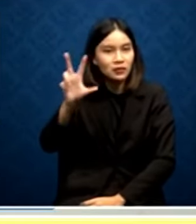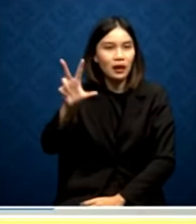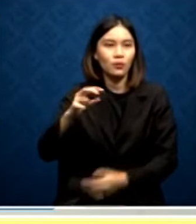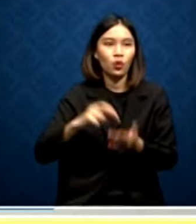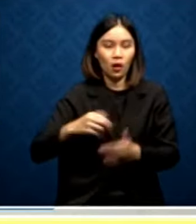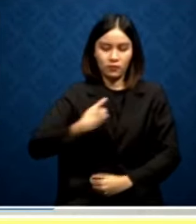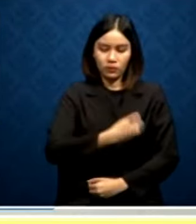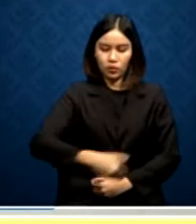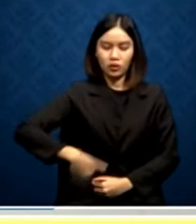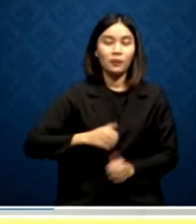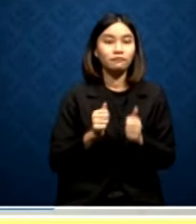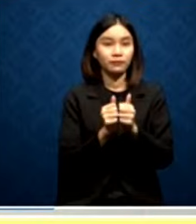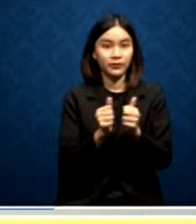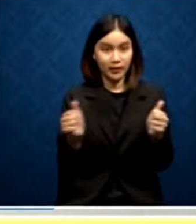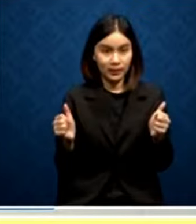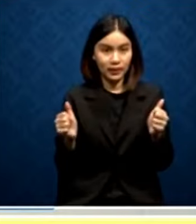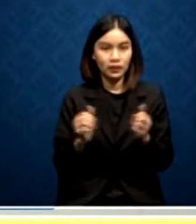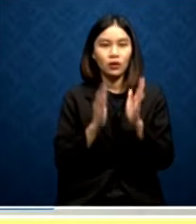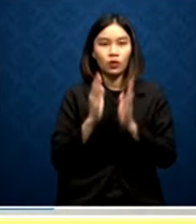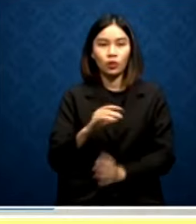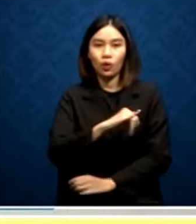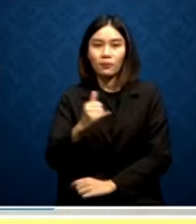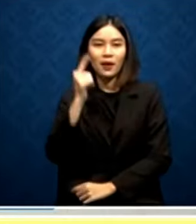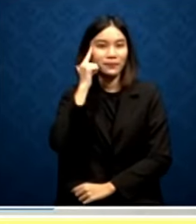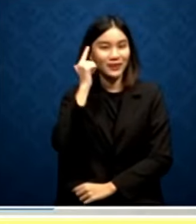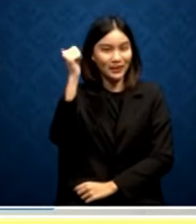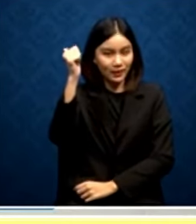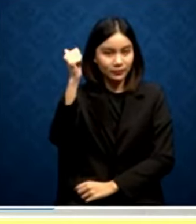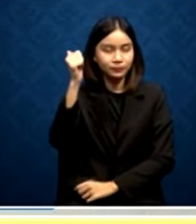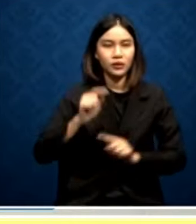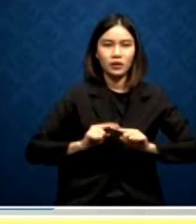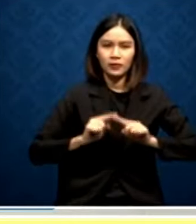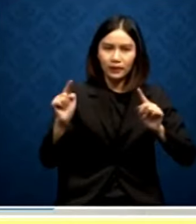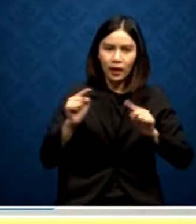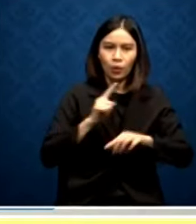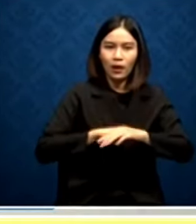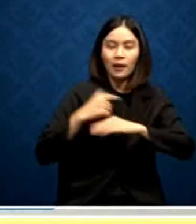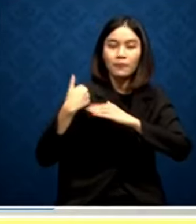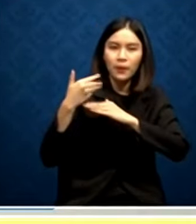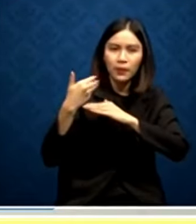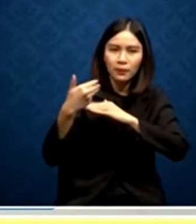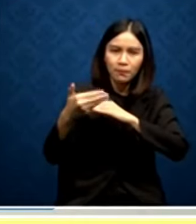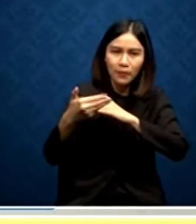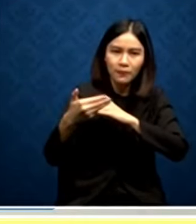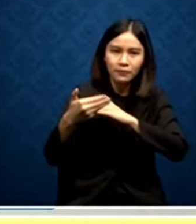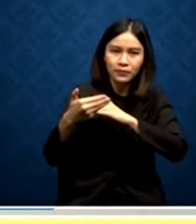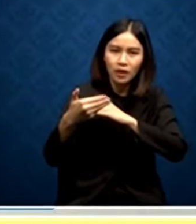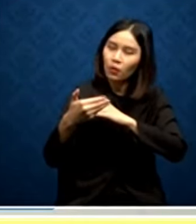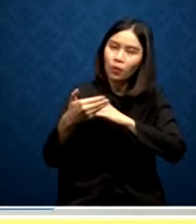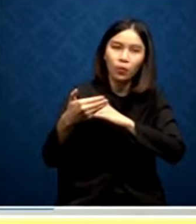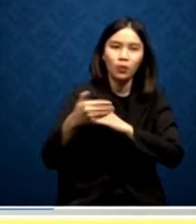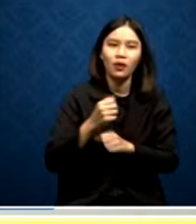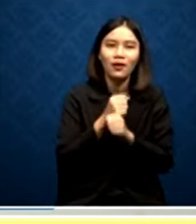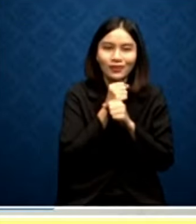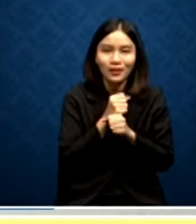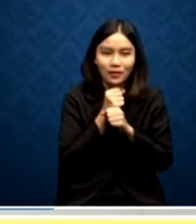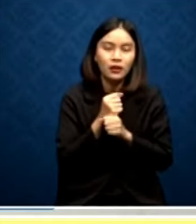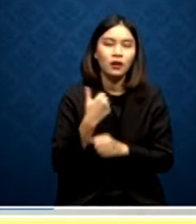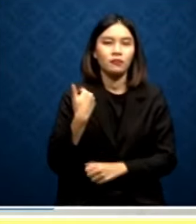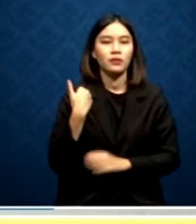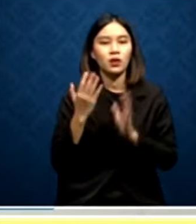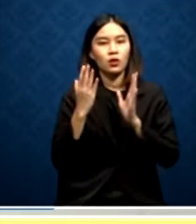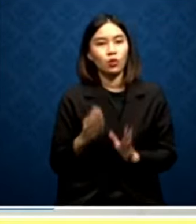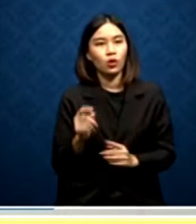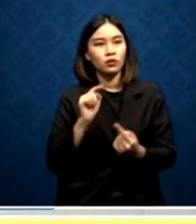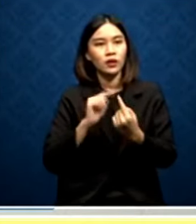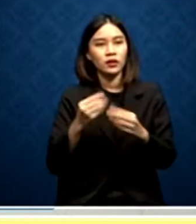สุขภาพต้องดีบางคนเก่งแต่การเวลาผ่านไปแพ้สังขารครับท่านประธานเห็นมั้ย